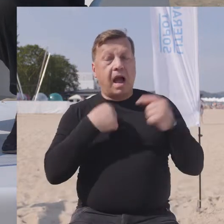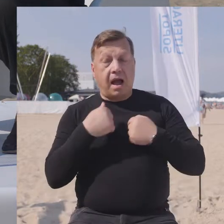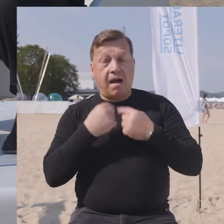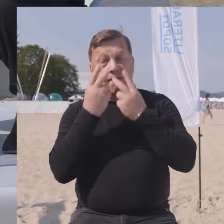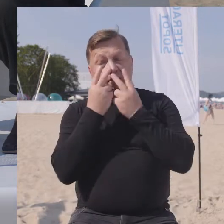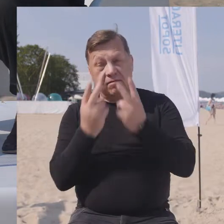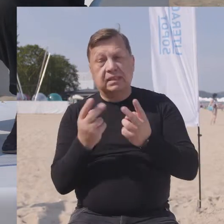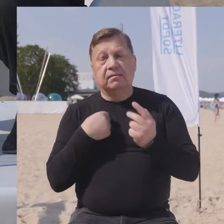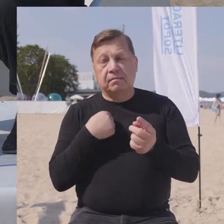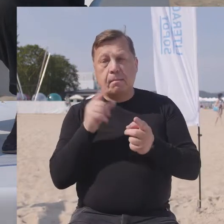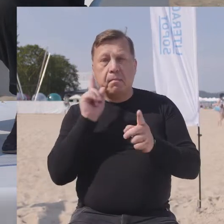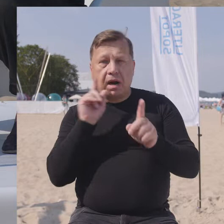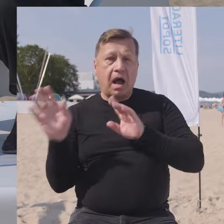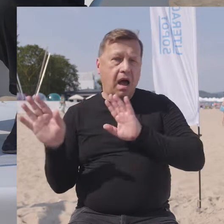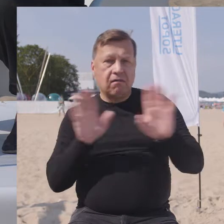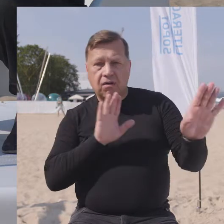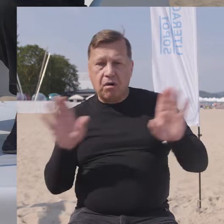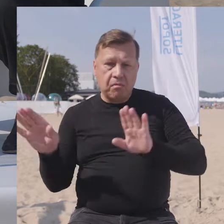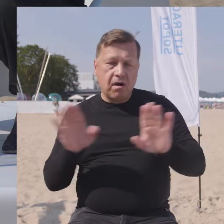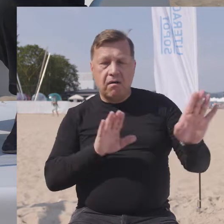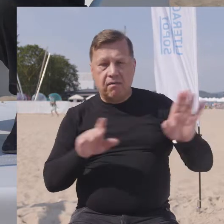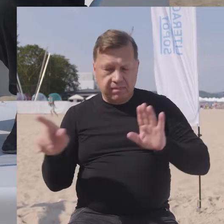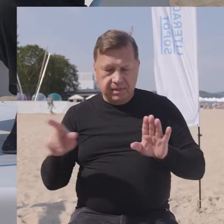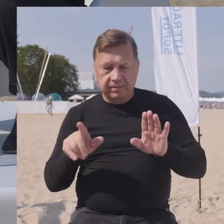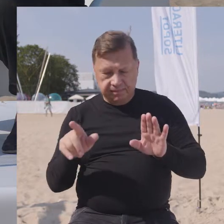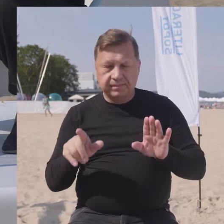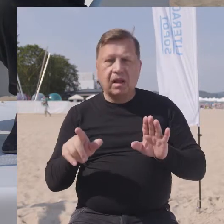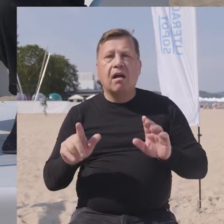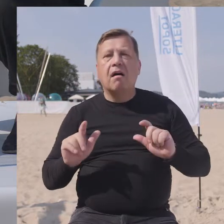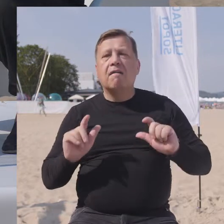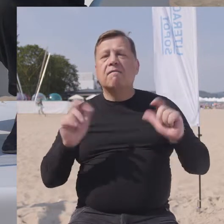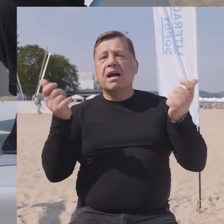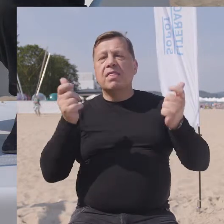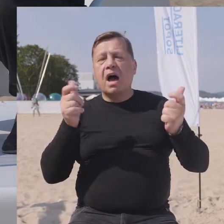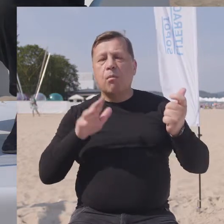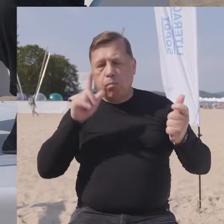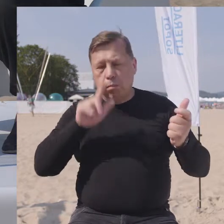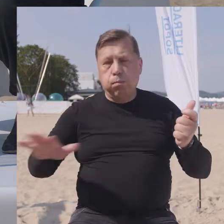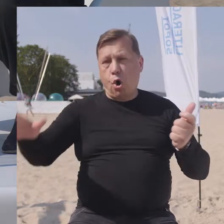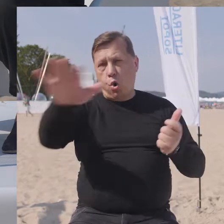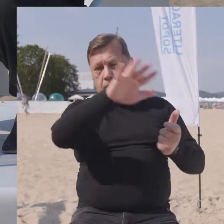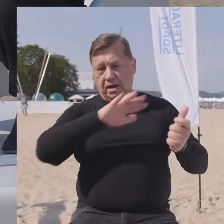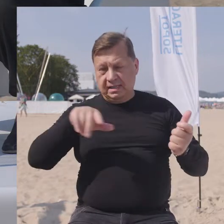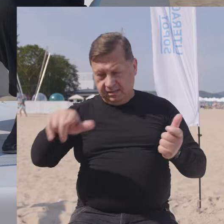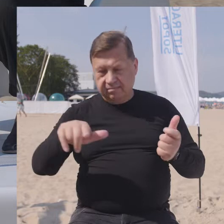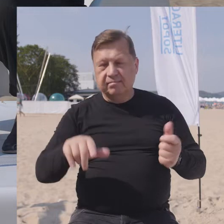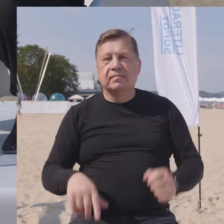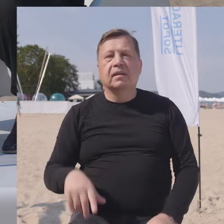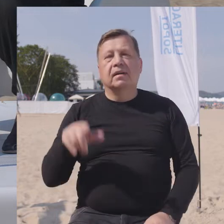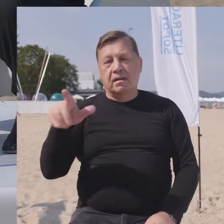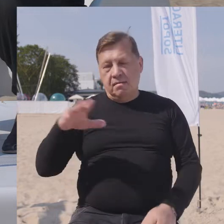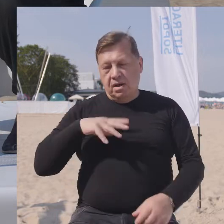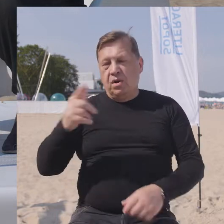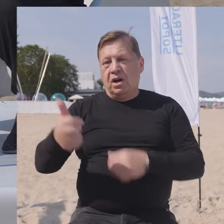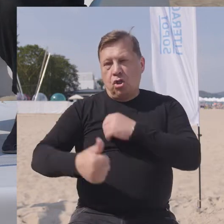pewne prawdopodobieństwo w wydarzeniach publicznych. Otóż pamiętam i potem przypomniał to świetny